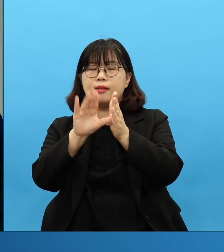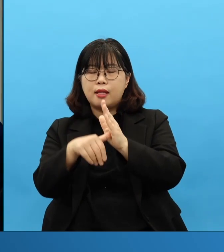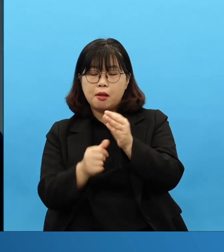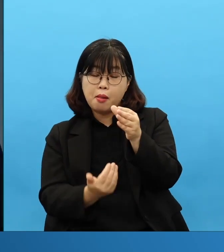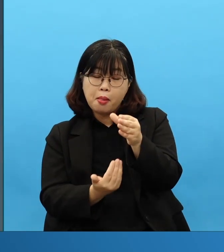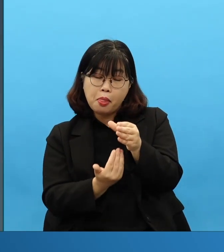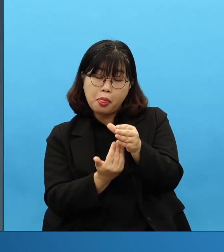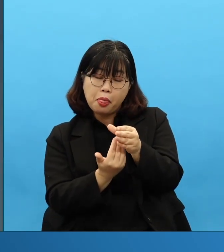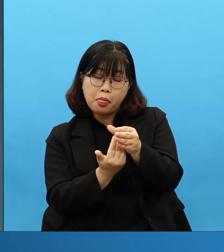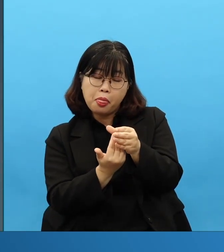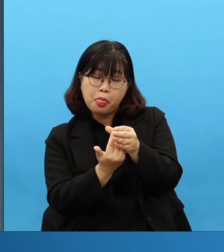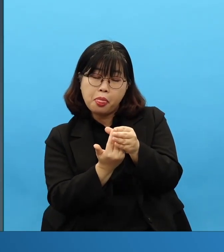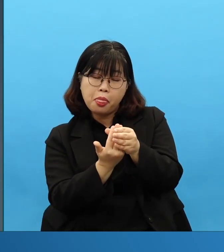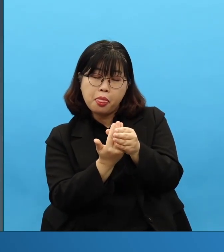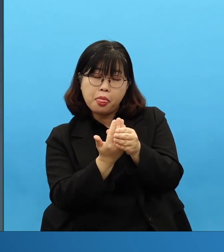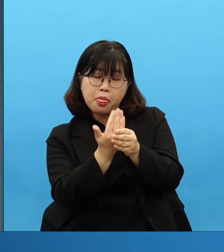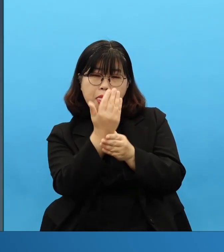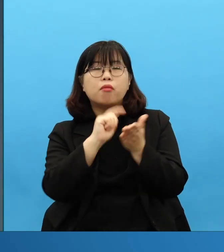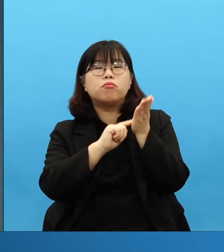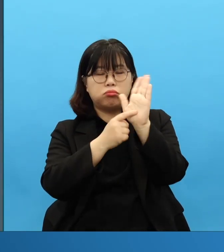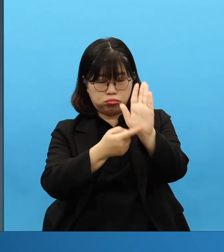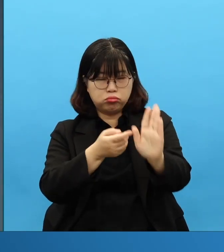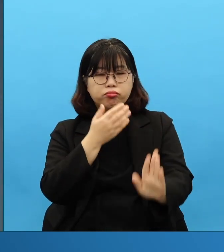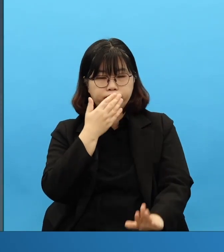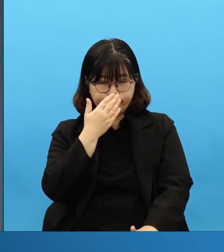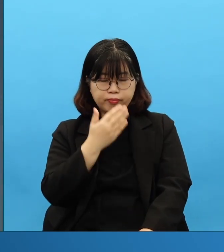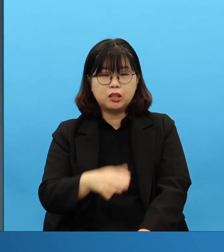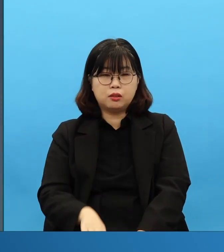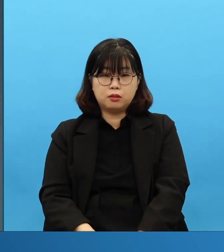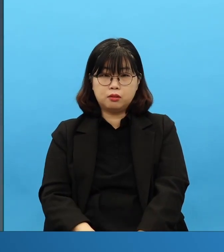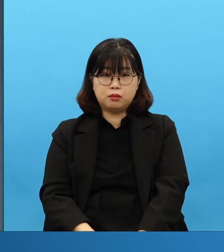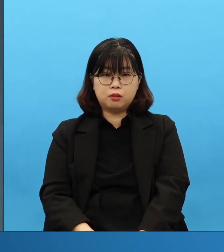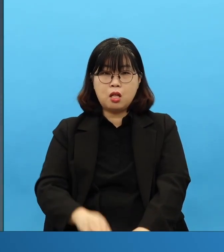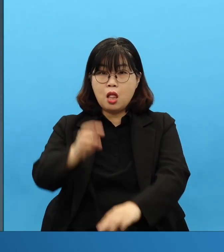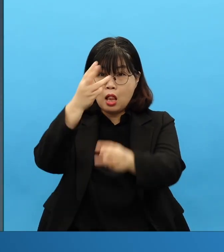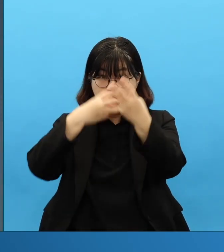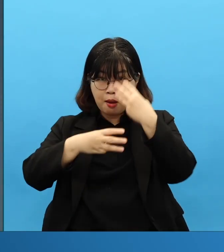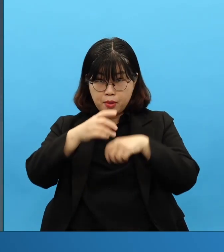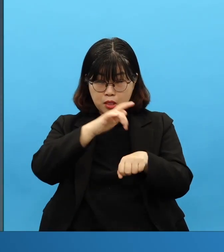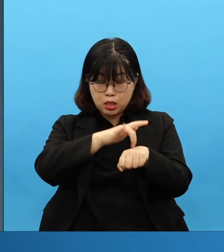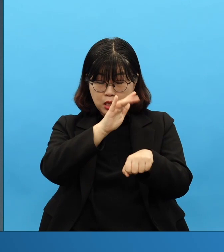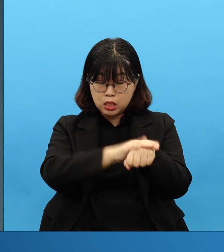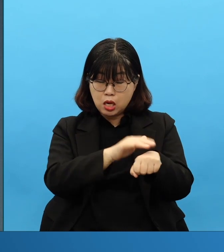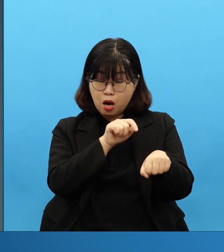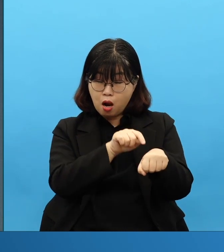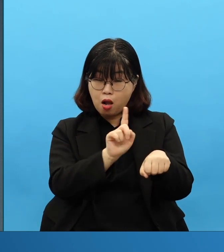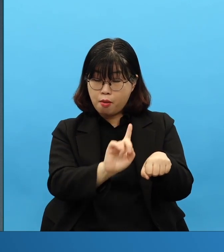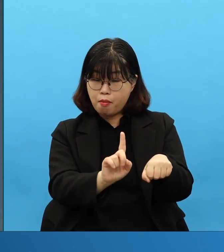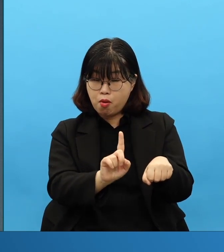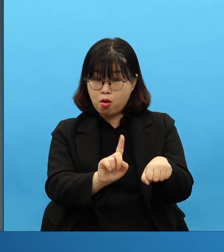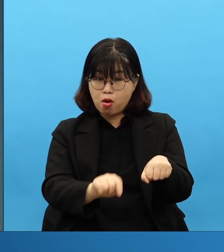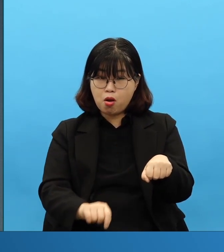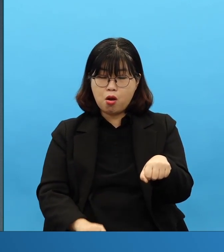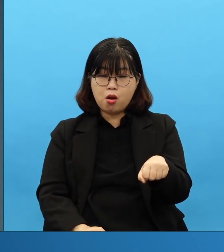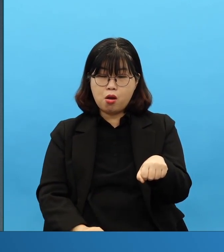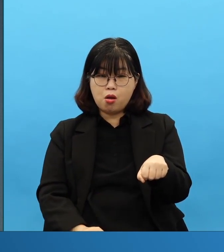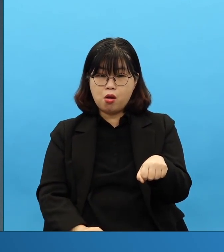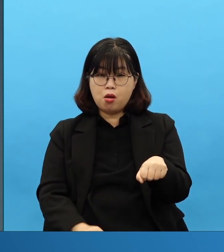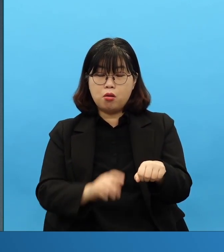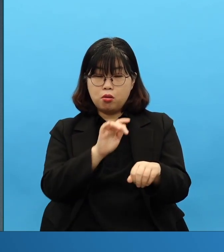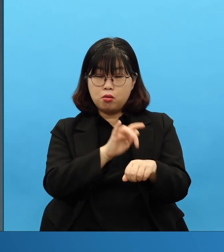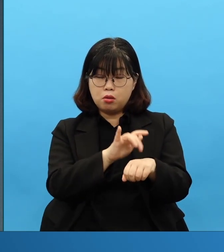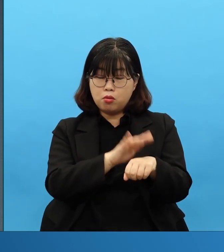통해서 나타나는 것であ ります. 렘넌트의 체질은 뭡니까? そして 렘넌트의 타이스와 뭔でしょうか? 꼭 기억해야 됩니다.